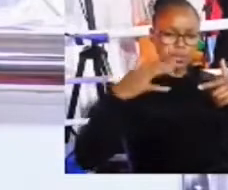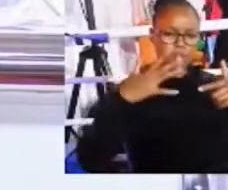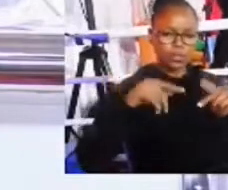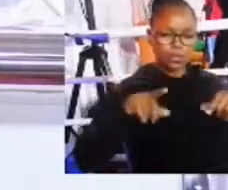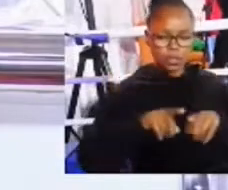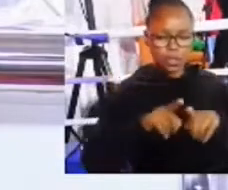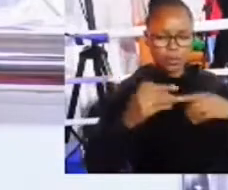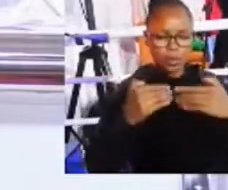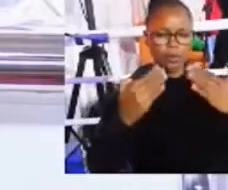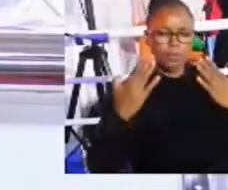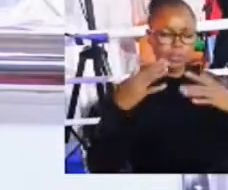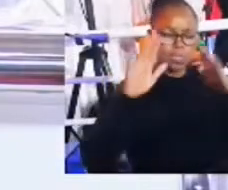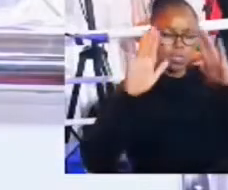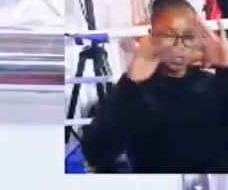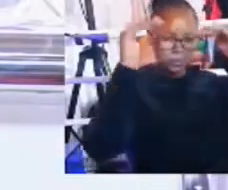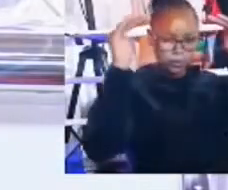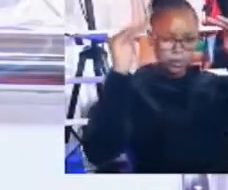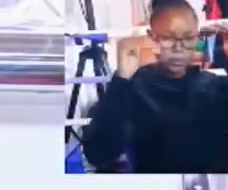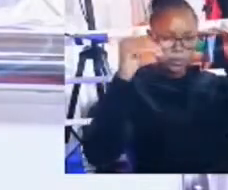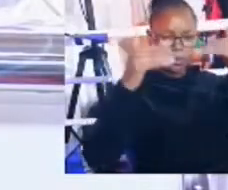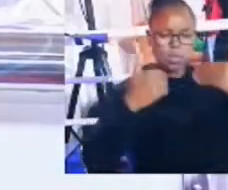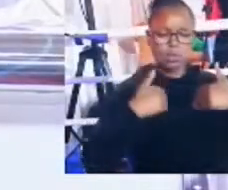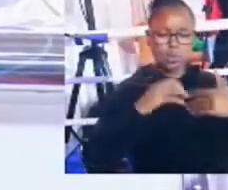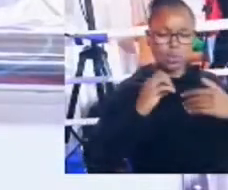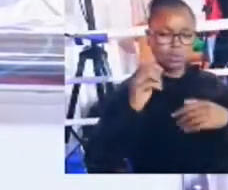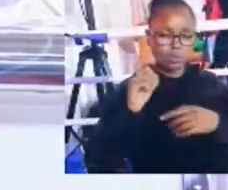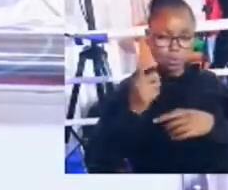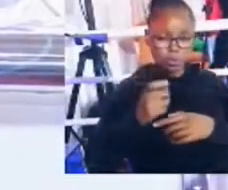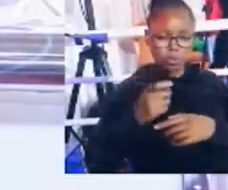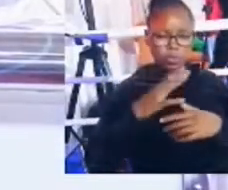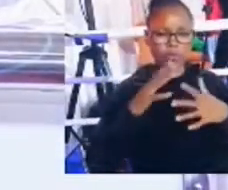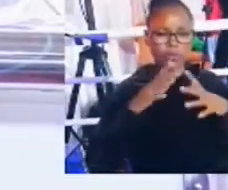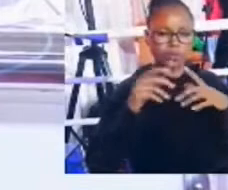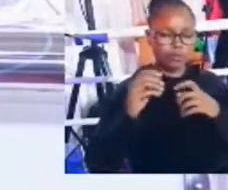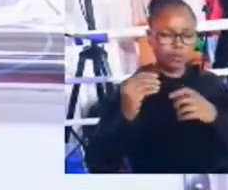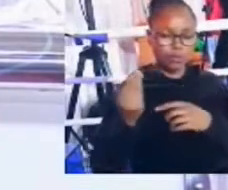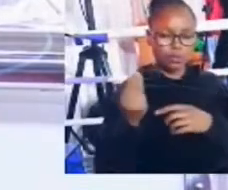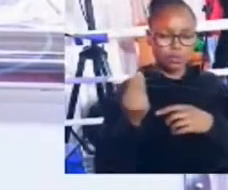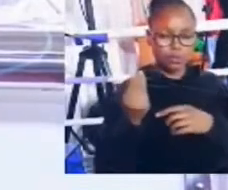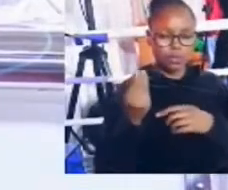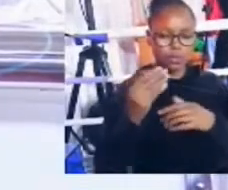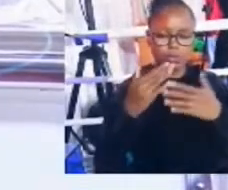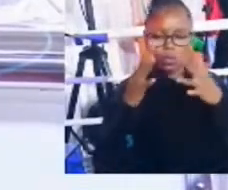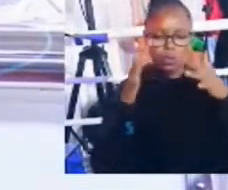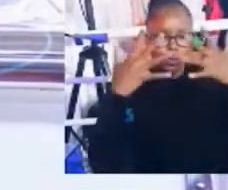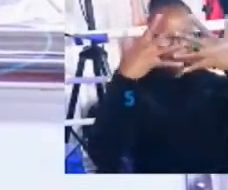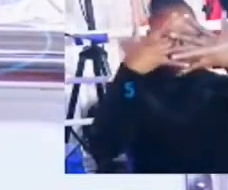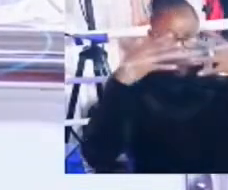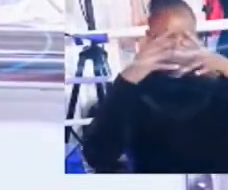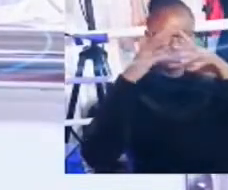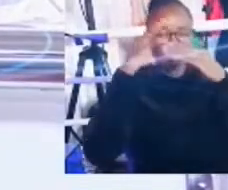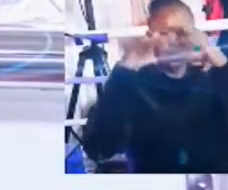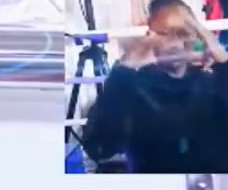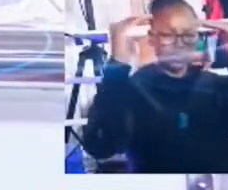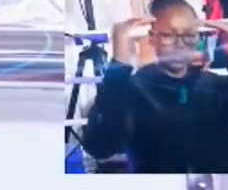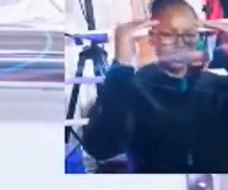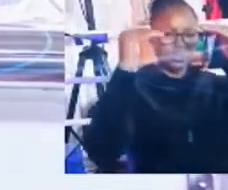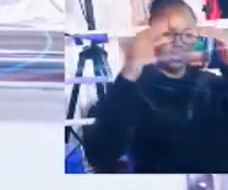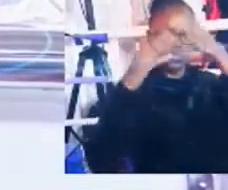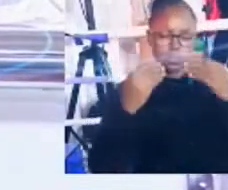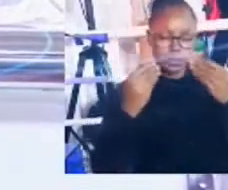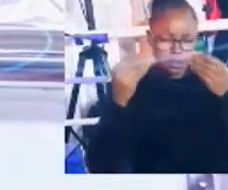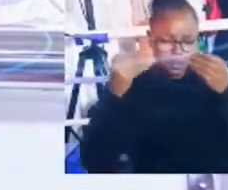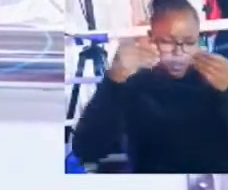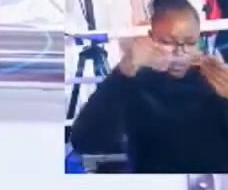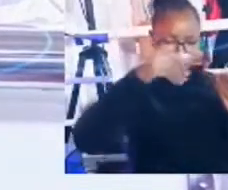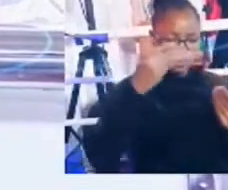shiagai. Mwene fedha na dhahabu. Oro iganio kuhigura adilisho siya matuine. Tuetia bia shia